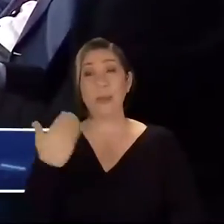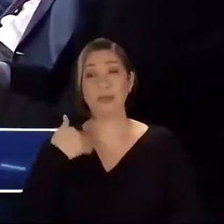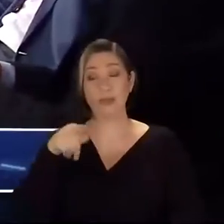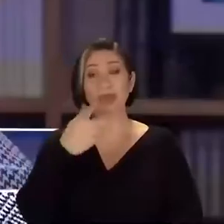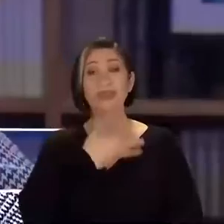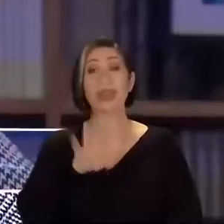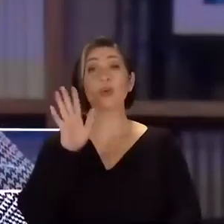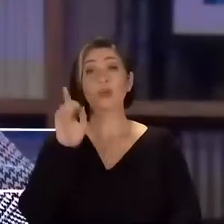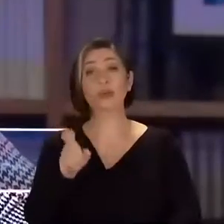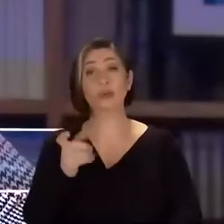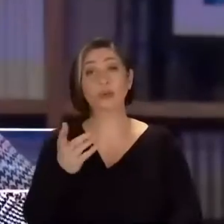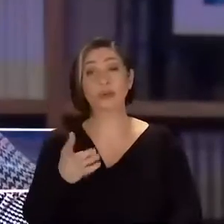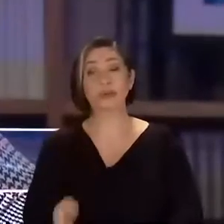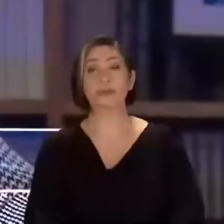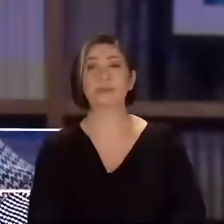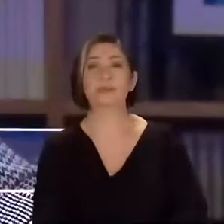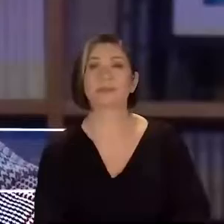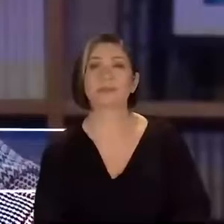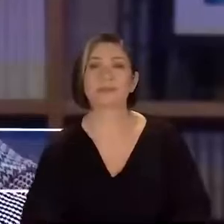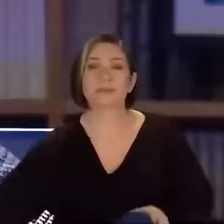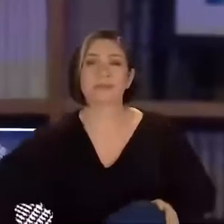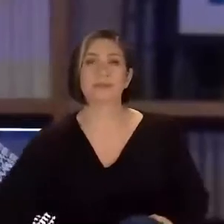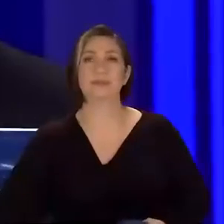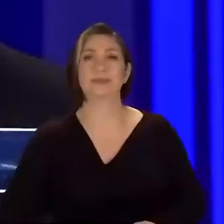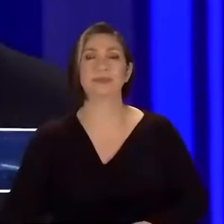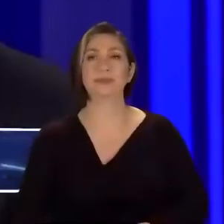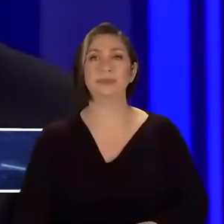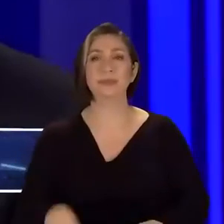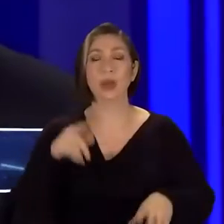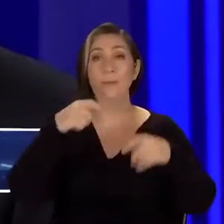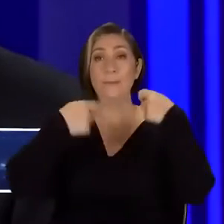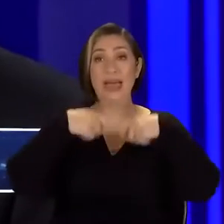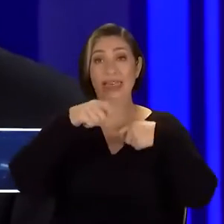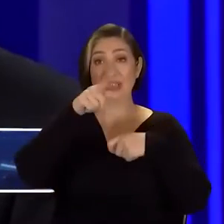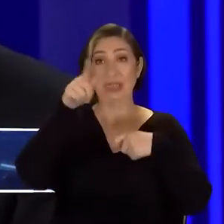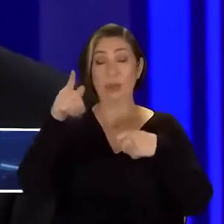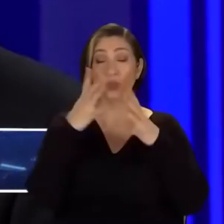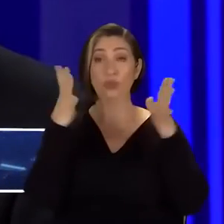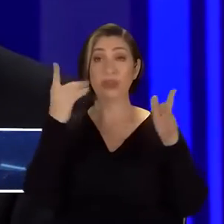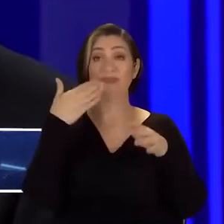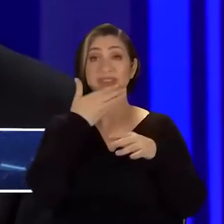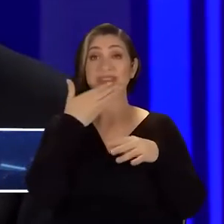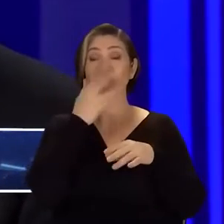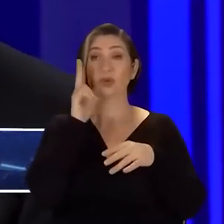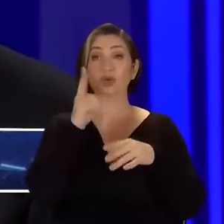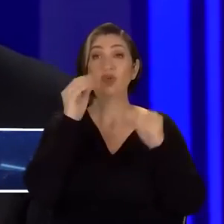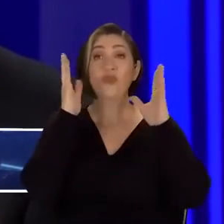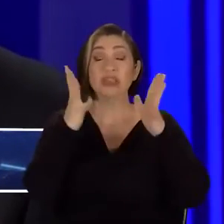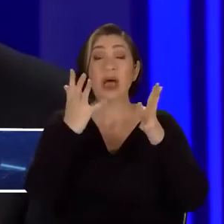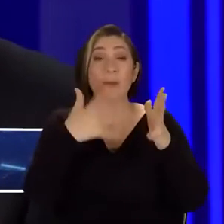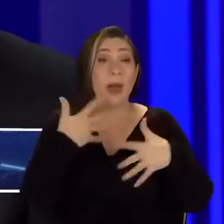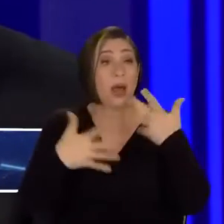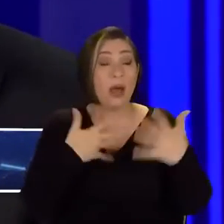için bunu sevmiyor muyduk ayol? Şimdi bankacılar çapta, burada büyük bir fırsat görüyorlar. Çünkü tabii çok yani fazla ilgi